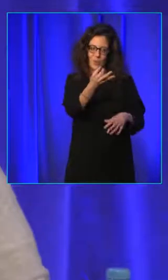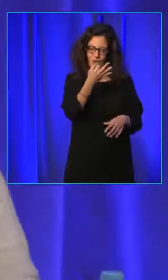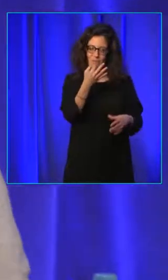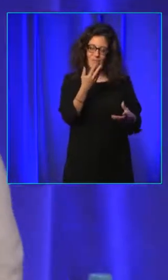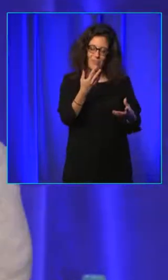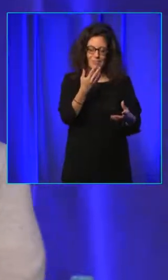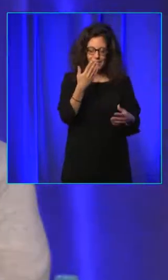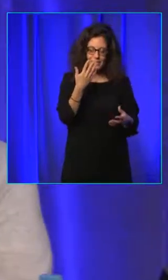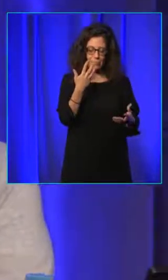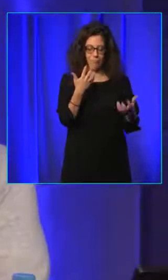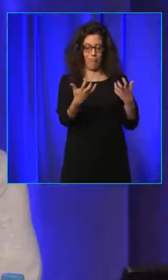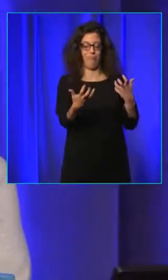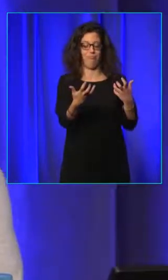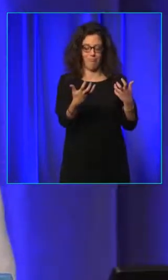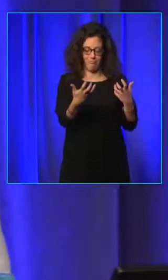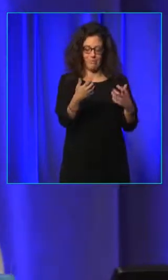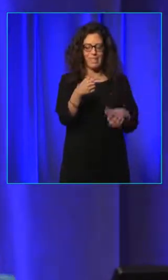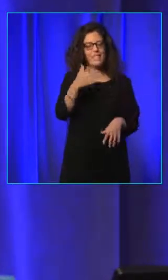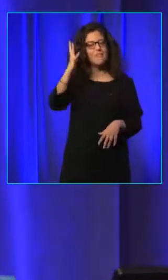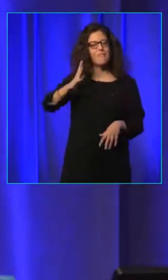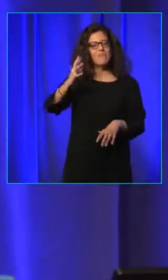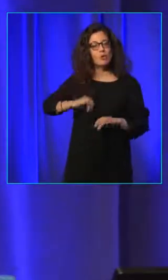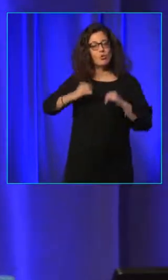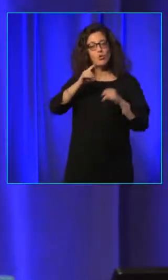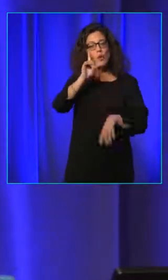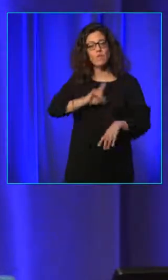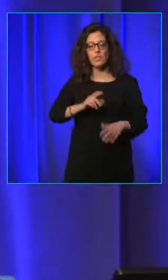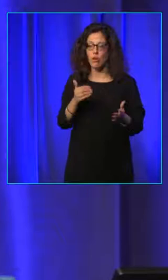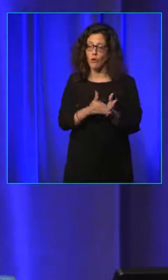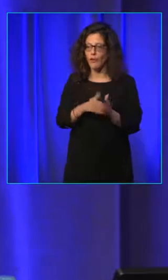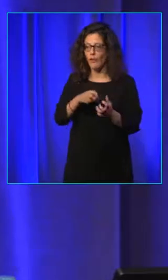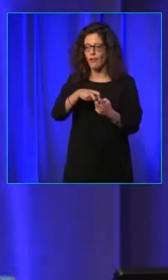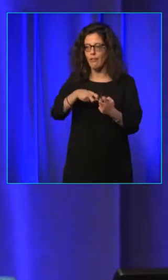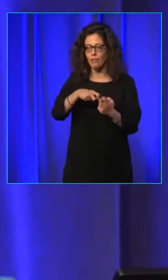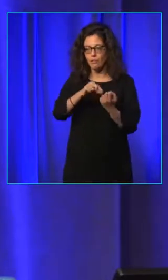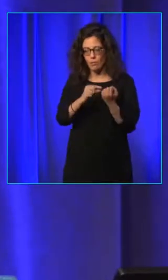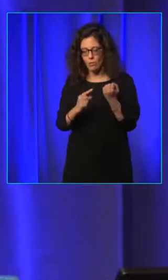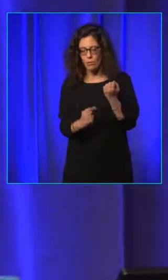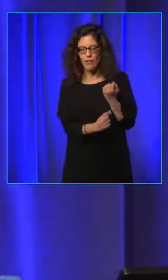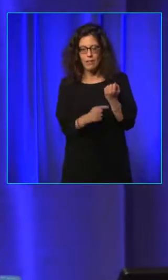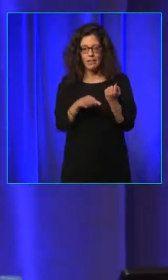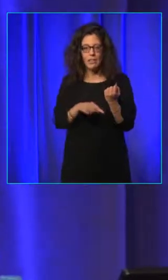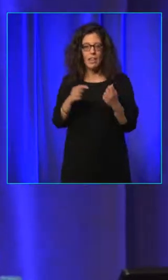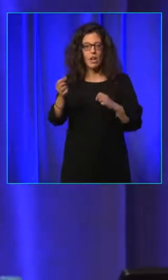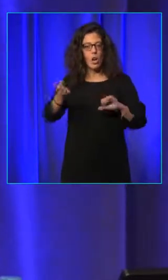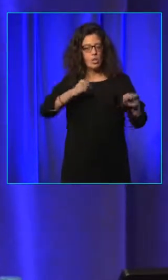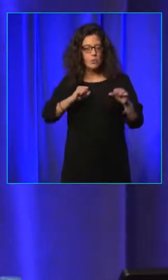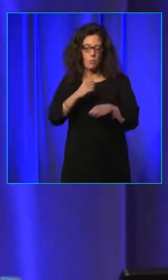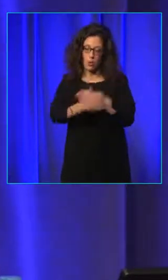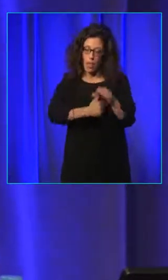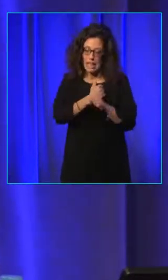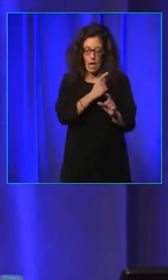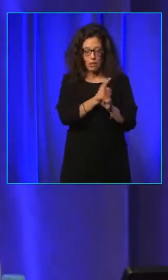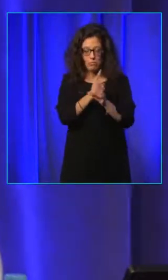révélateur. Quand j'ai commencé, j'avais une jeune fille qui s'est fait encore les croisés, c'était en gym. Et pendant un an, je l'ai eue. Et quand